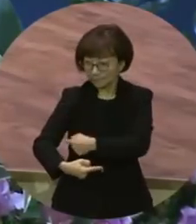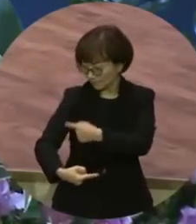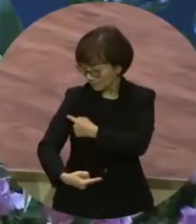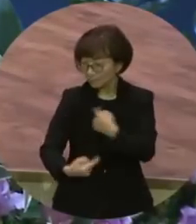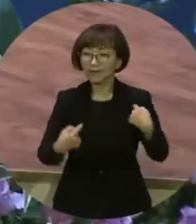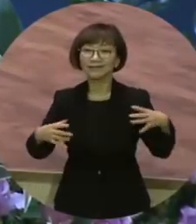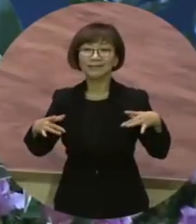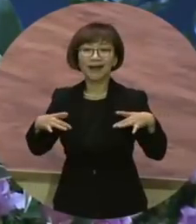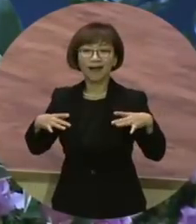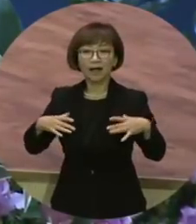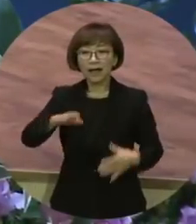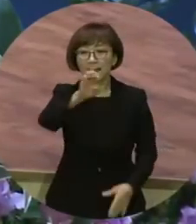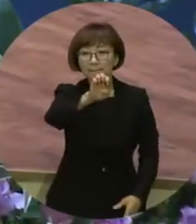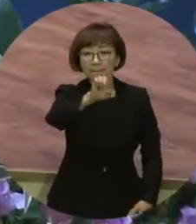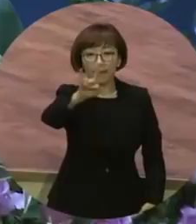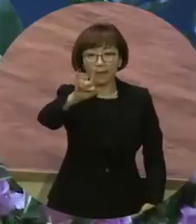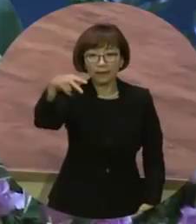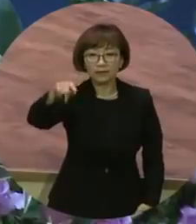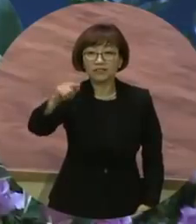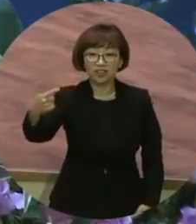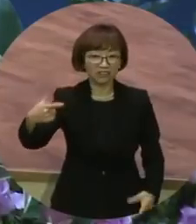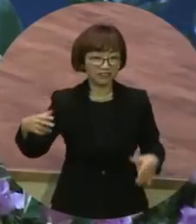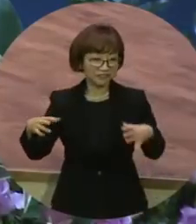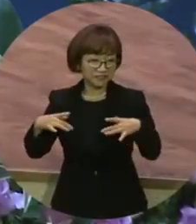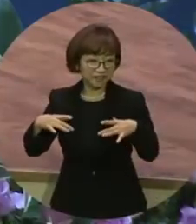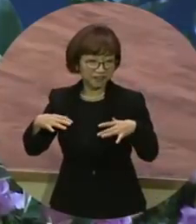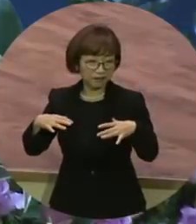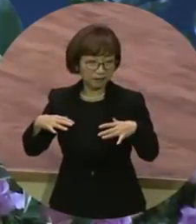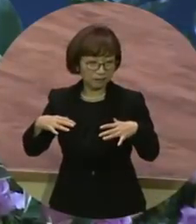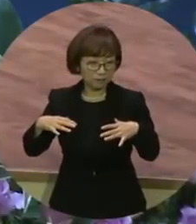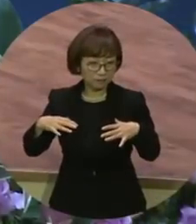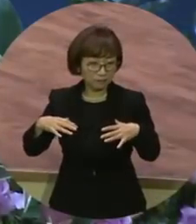말하고 있습니다. 그게 패션입니까? 아픈 거죠. 비정상이죠.